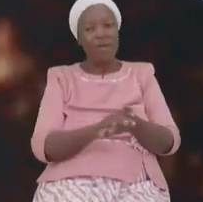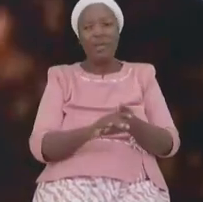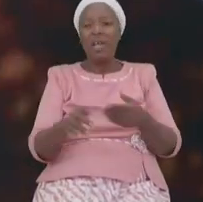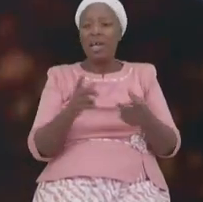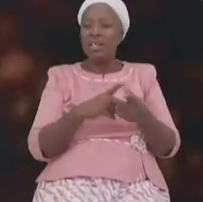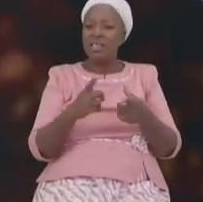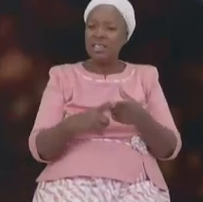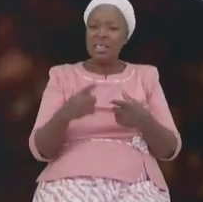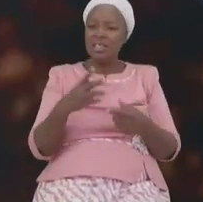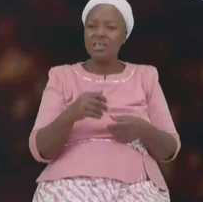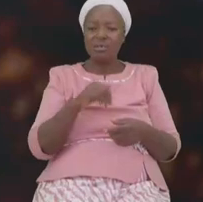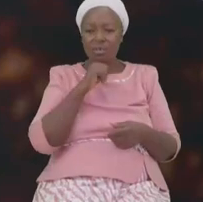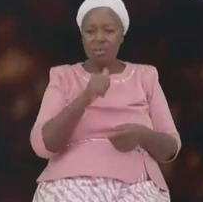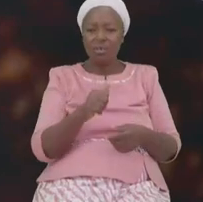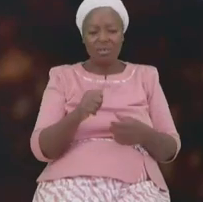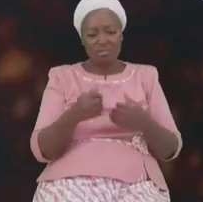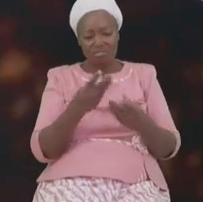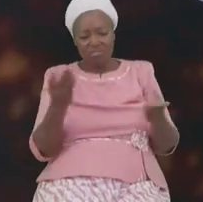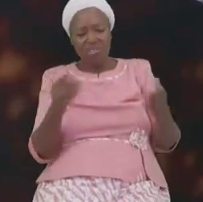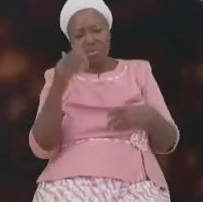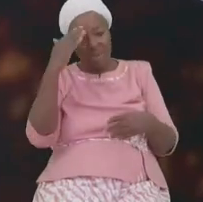chrétien, il ne va pas divorcer. Mais